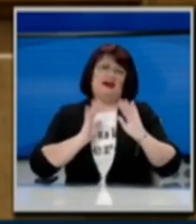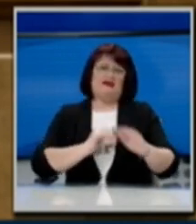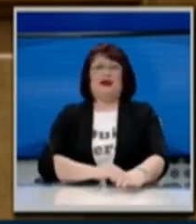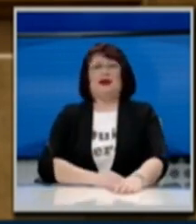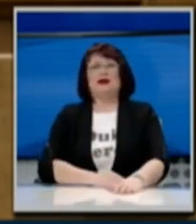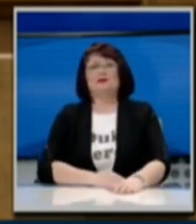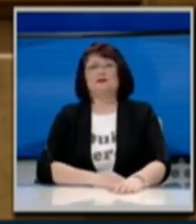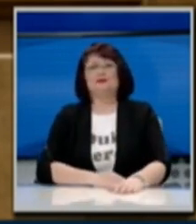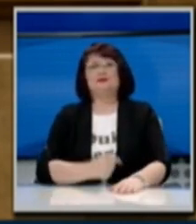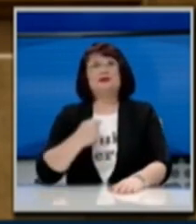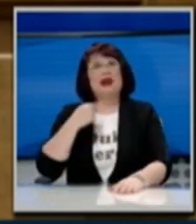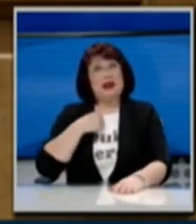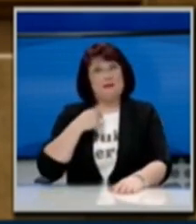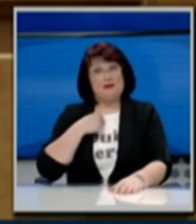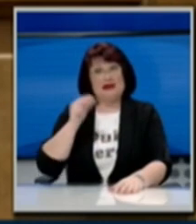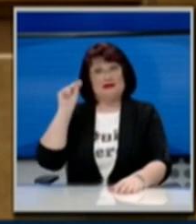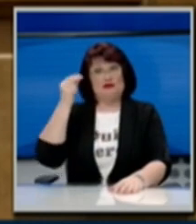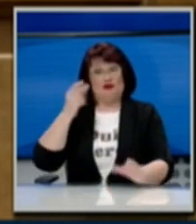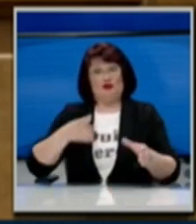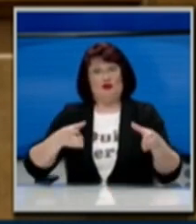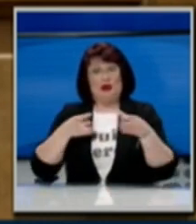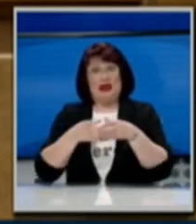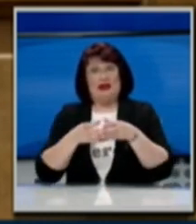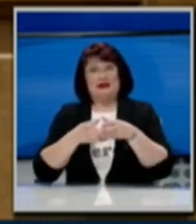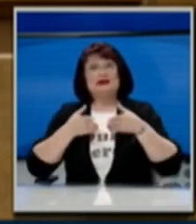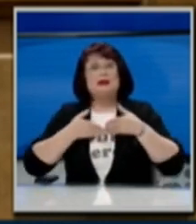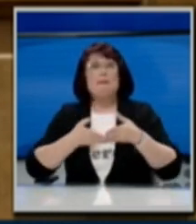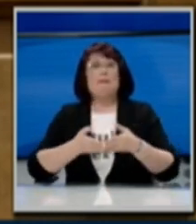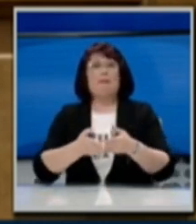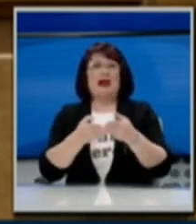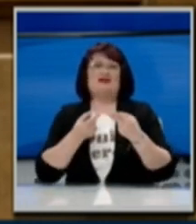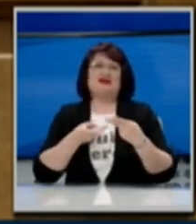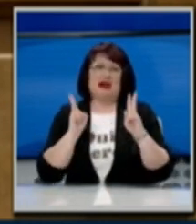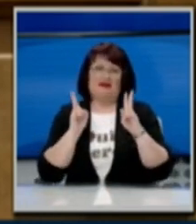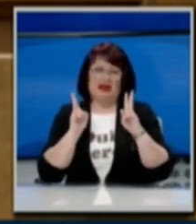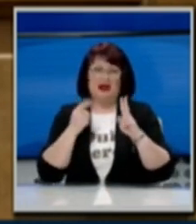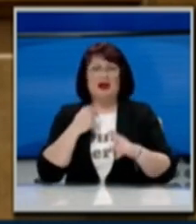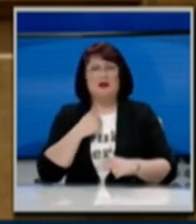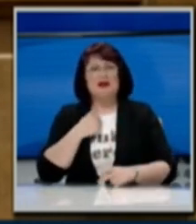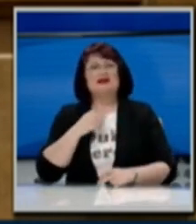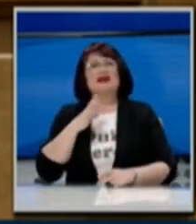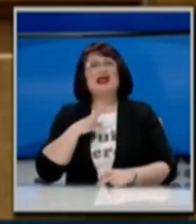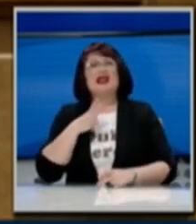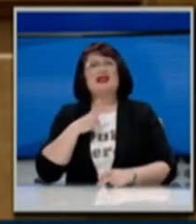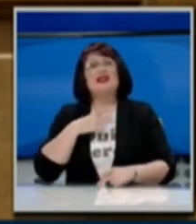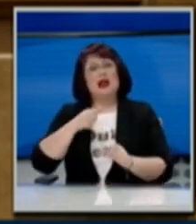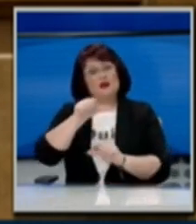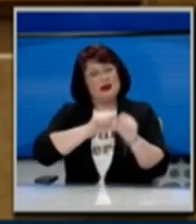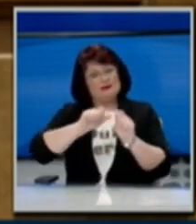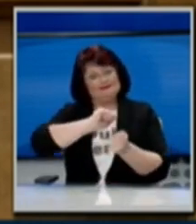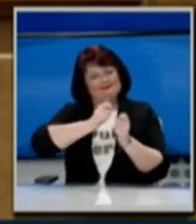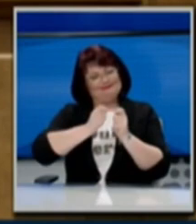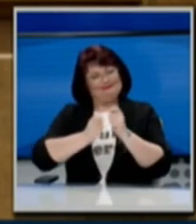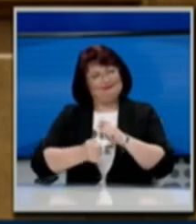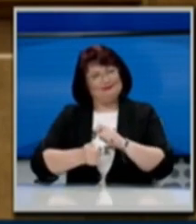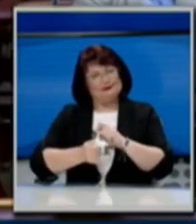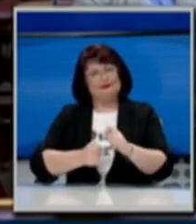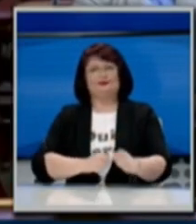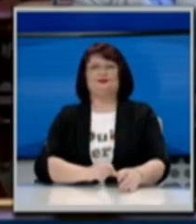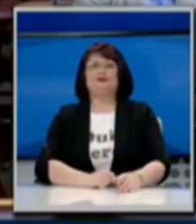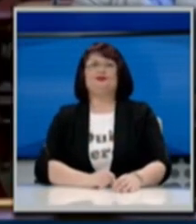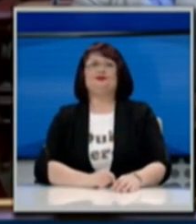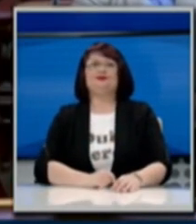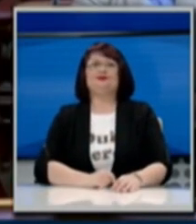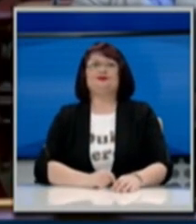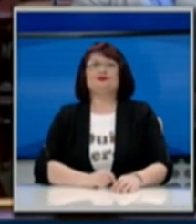εμείς, η κοινοβουλευτική ομάδα της Πλεύσης Ελευθερίας, θέλουμε να τα αλλάξουμε. Στην